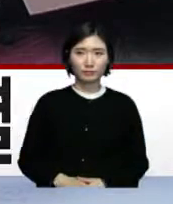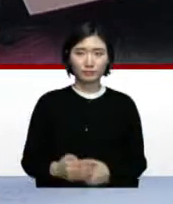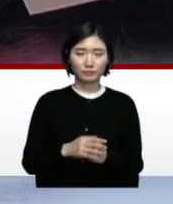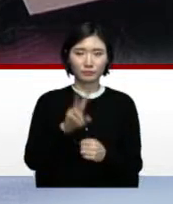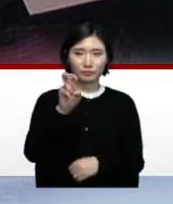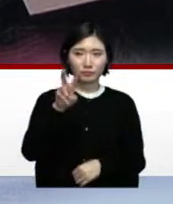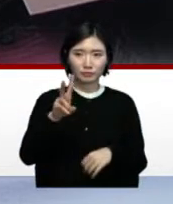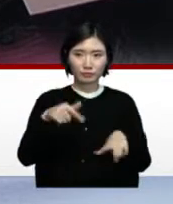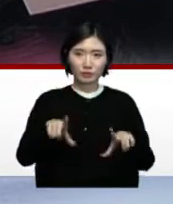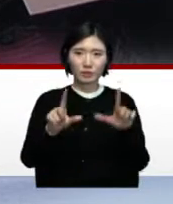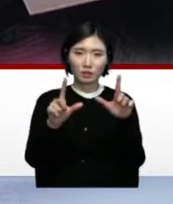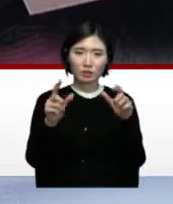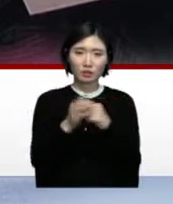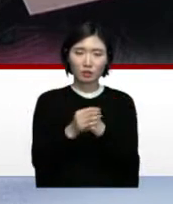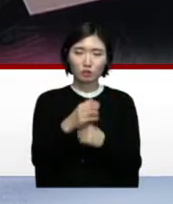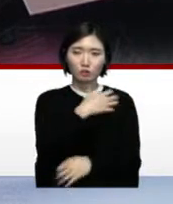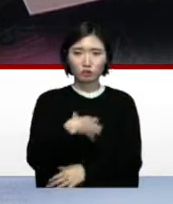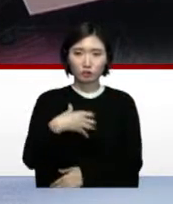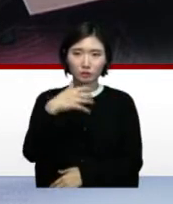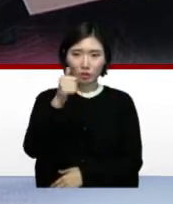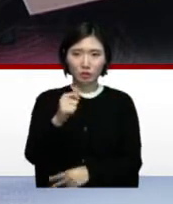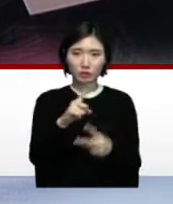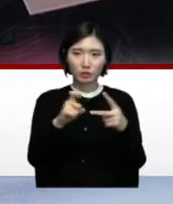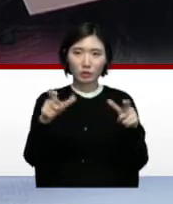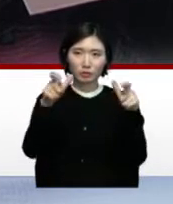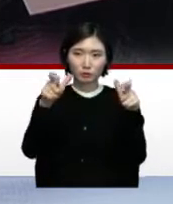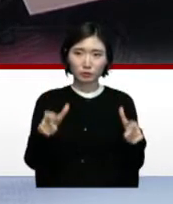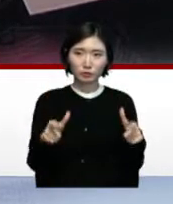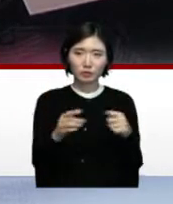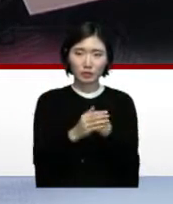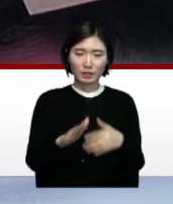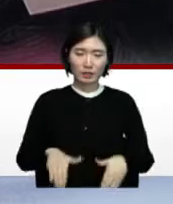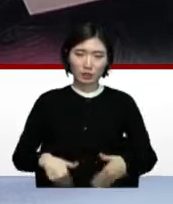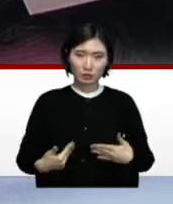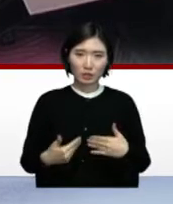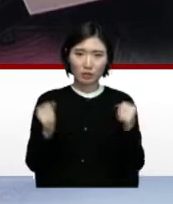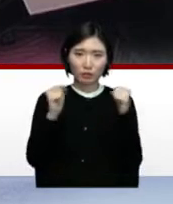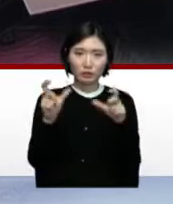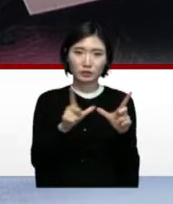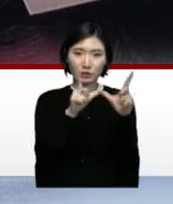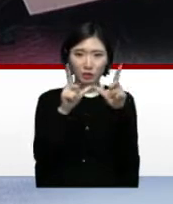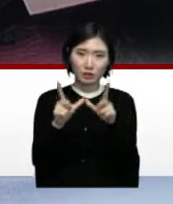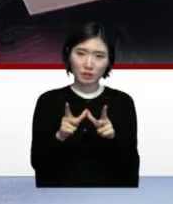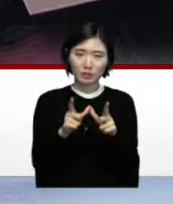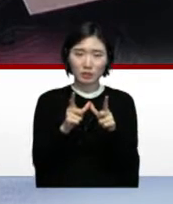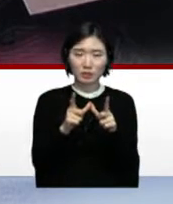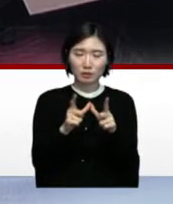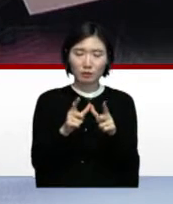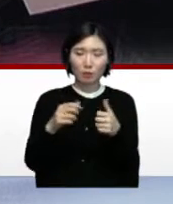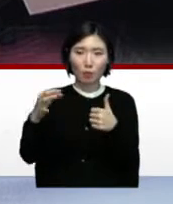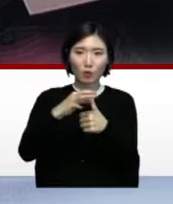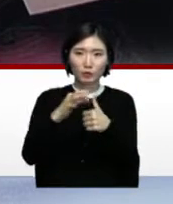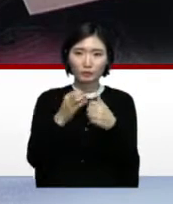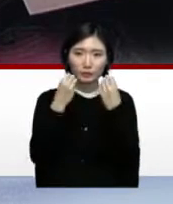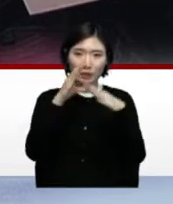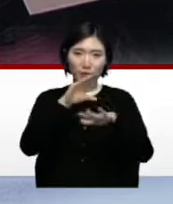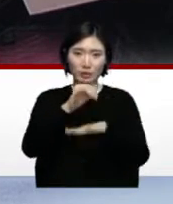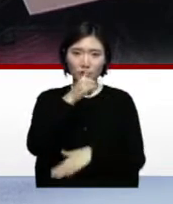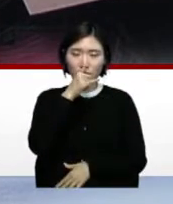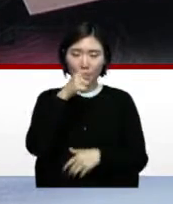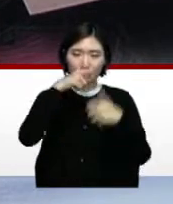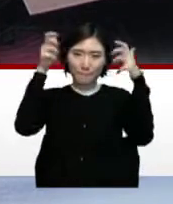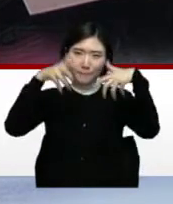지난 22일 서대문구청 광장에선 2016 희망온돌 따뜻한 겨울나기 모금 생방송이 진행됐습니다.